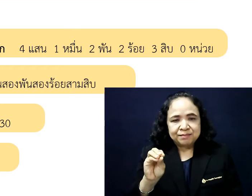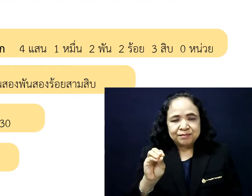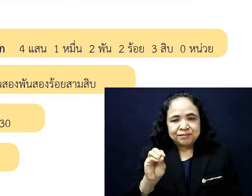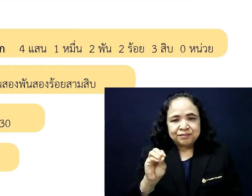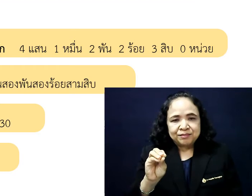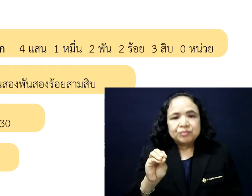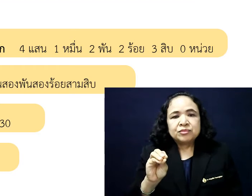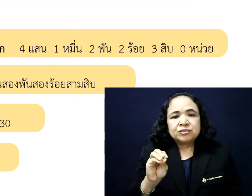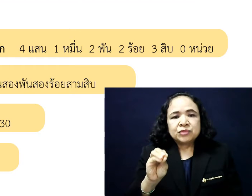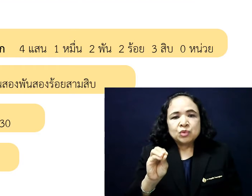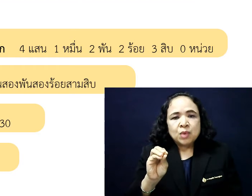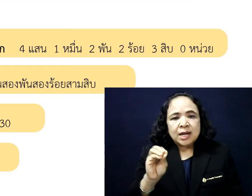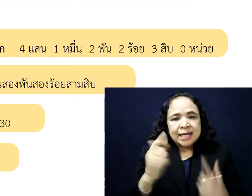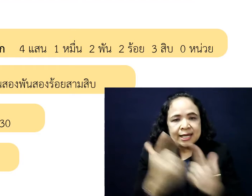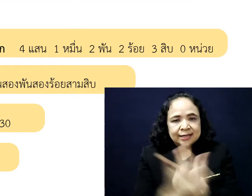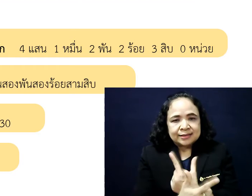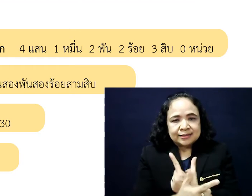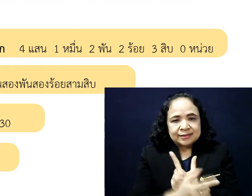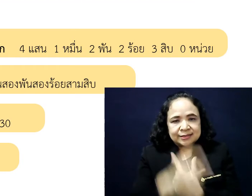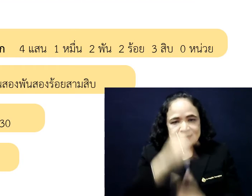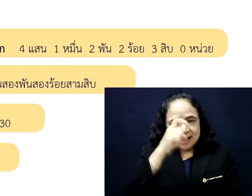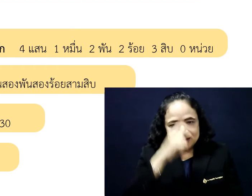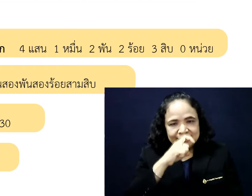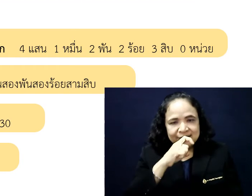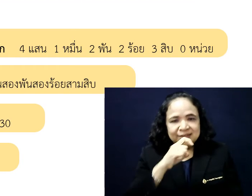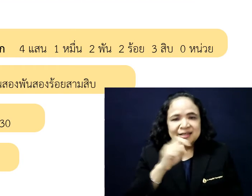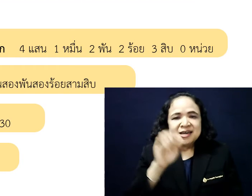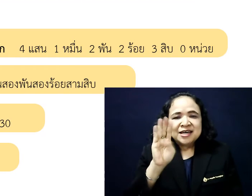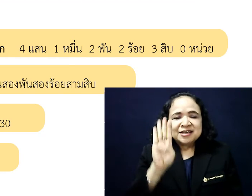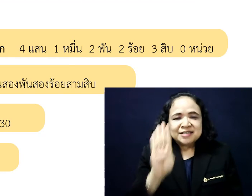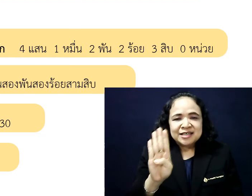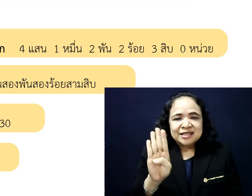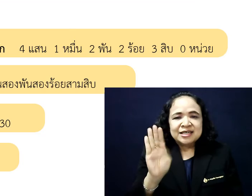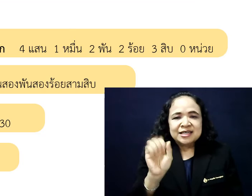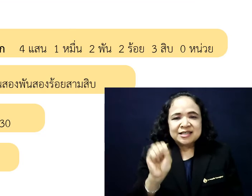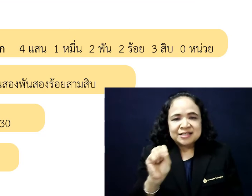412,230ตัวเลขไทย